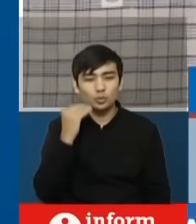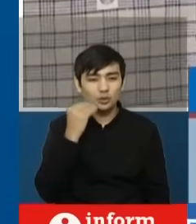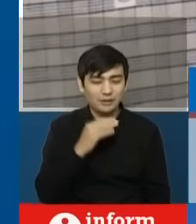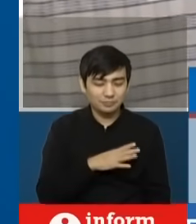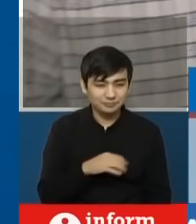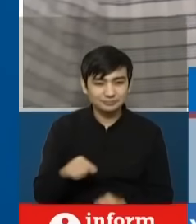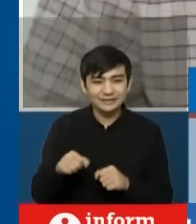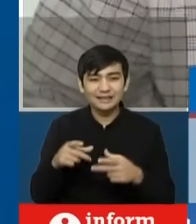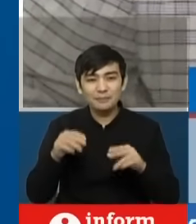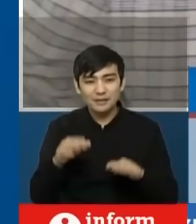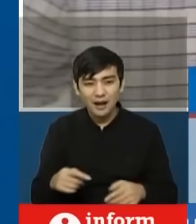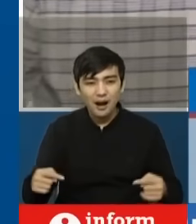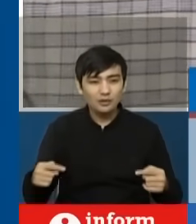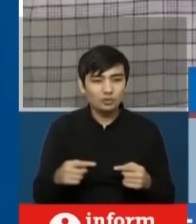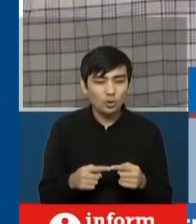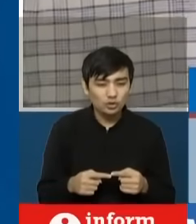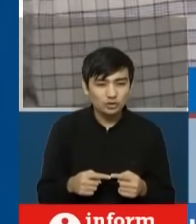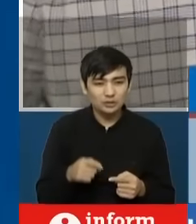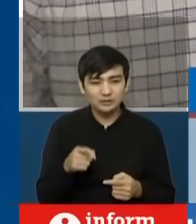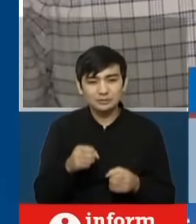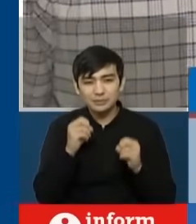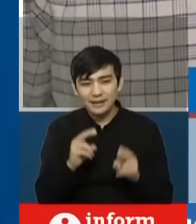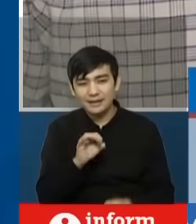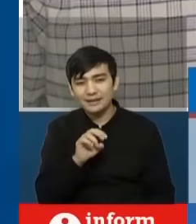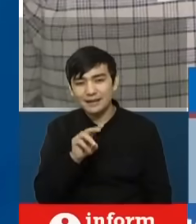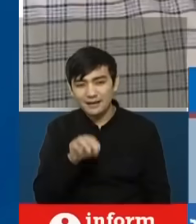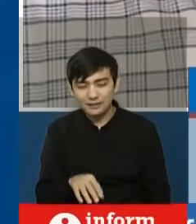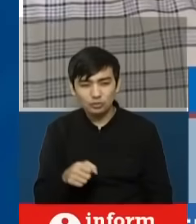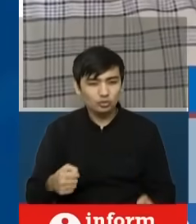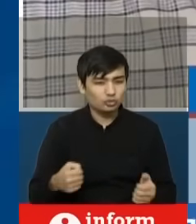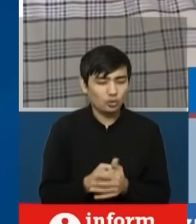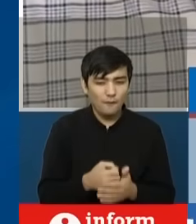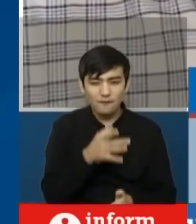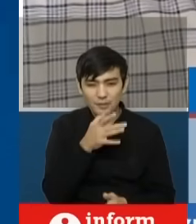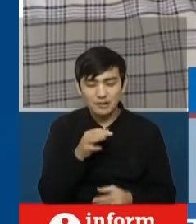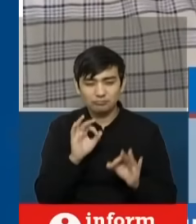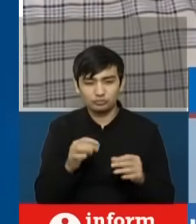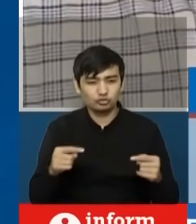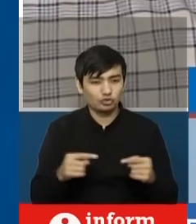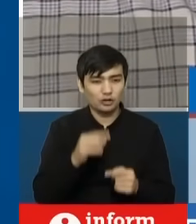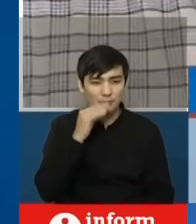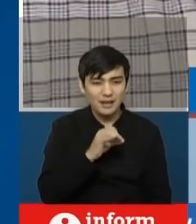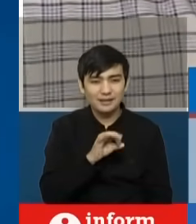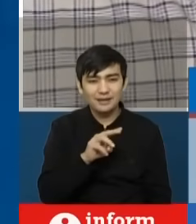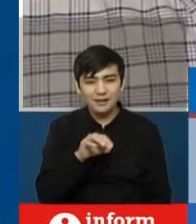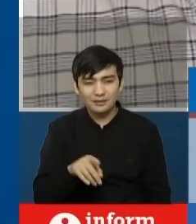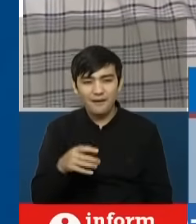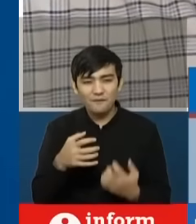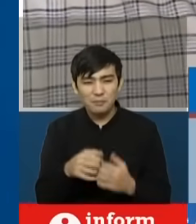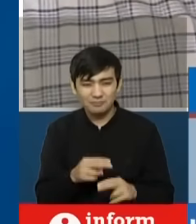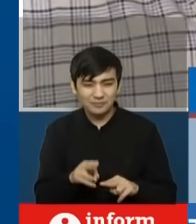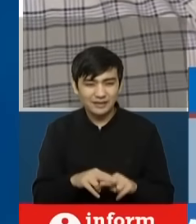болған жерлер, бірақ ол жерде нақты жасанды интеллект керек болса, уақыт не дейін айтып береді. Бәрібір жасанды интеллект болғаннан кейін біз ол жердегі